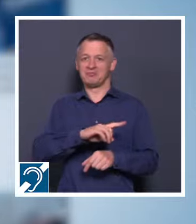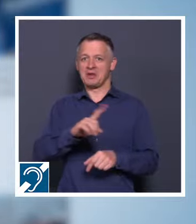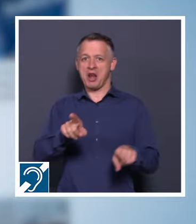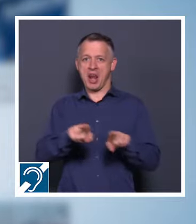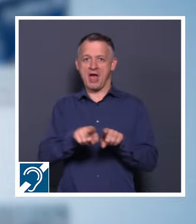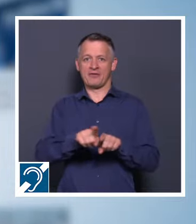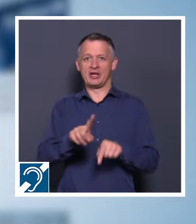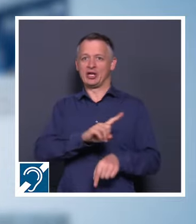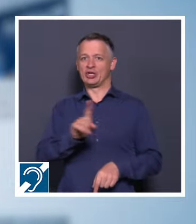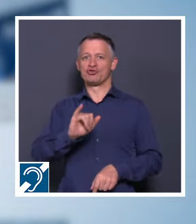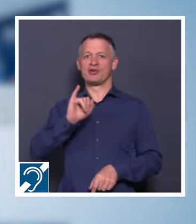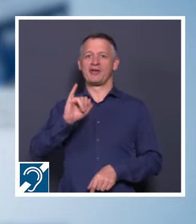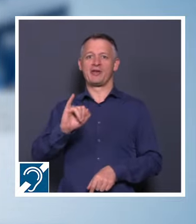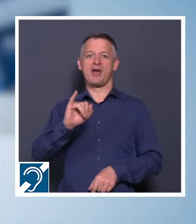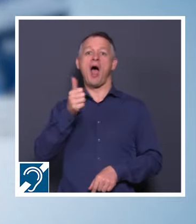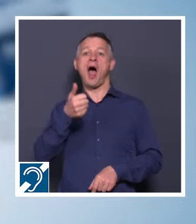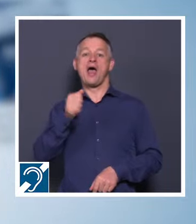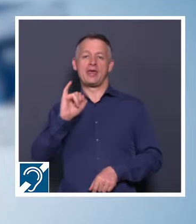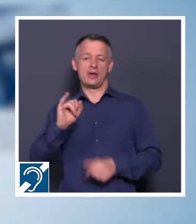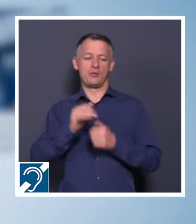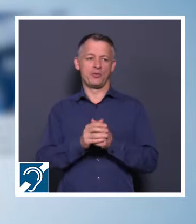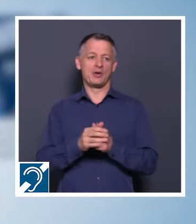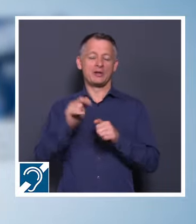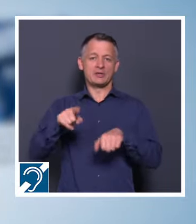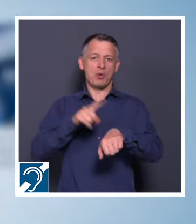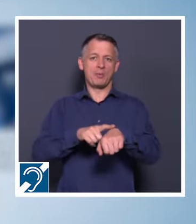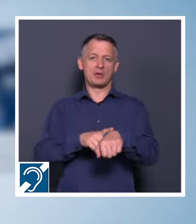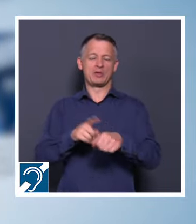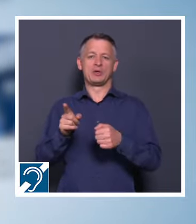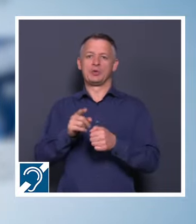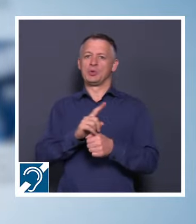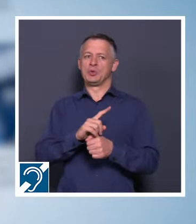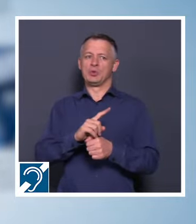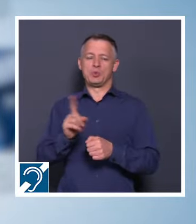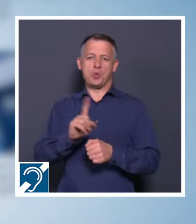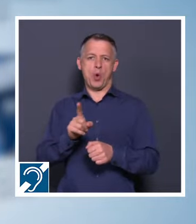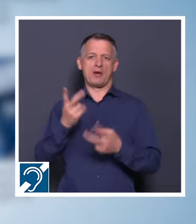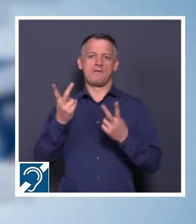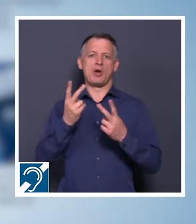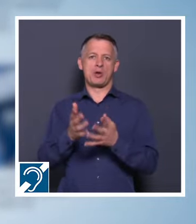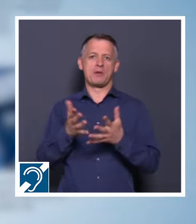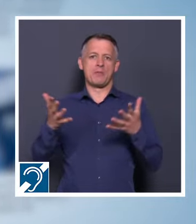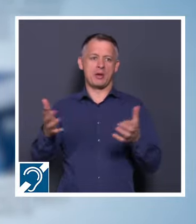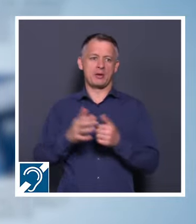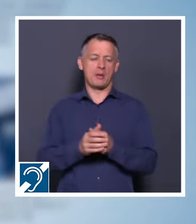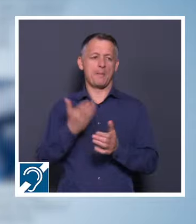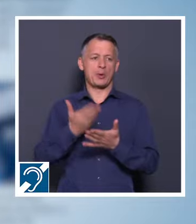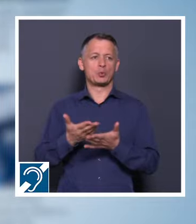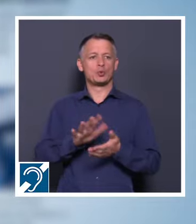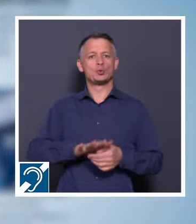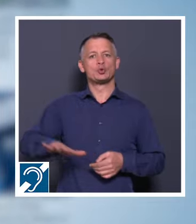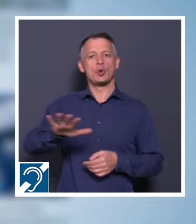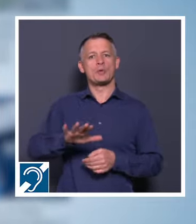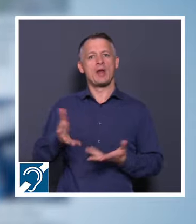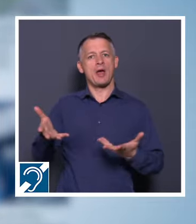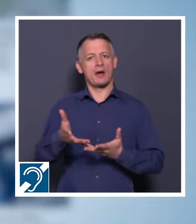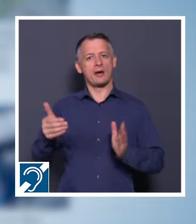vedere tehnic, nu are o valoare nutrițională foarte mare pentru mediile pe care ar trebui